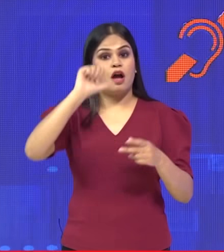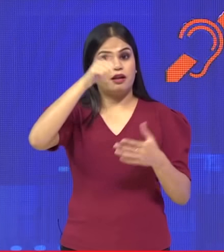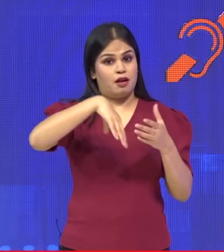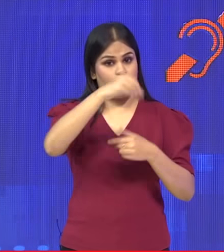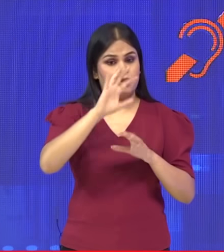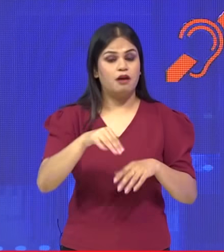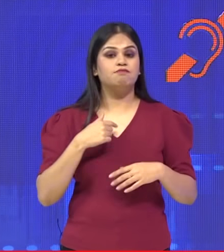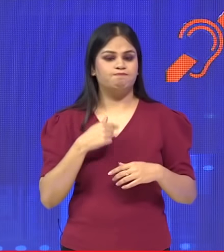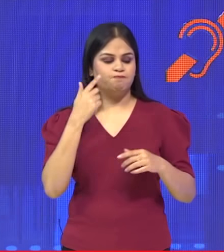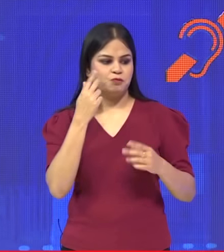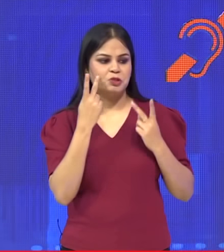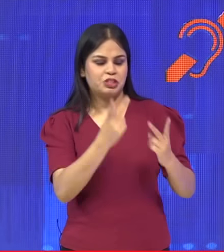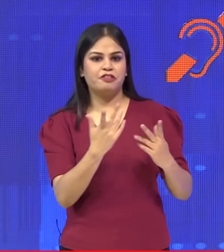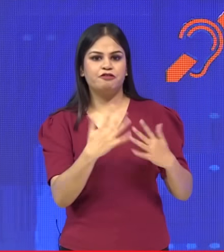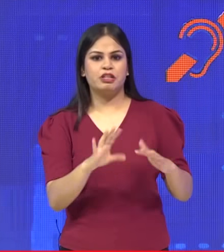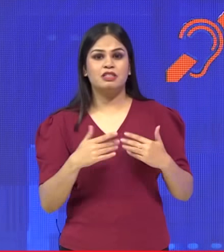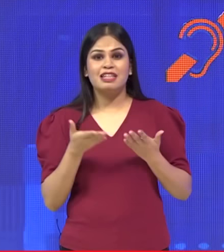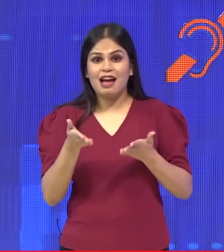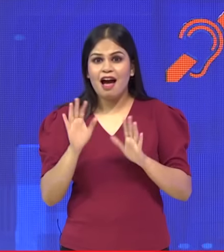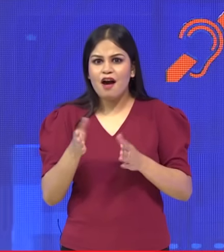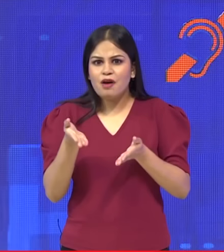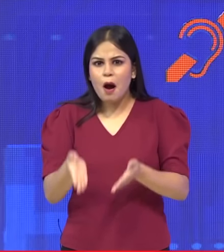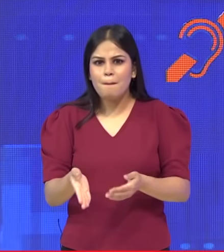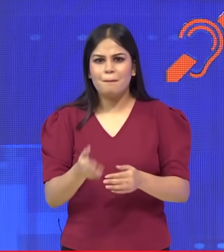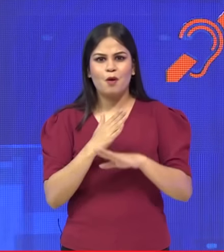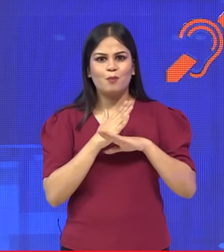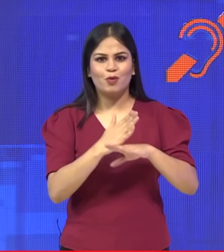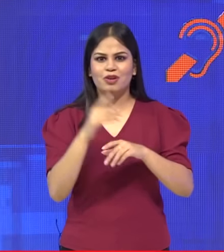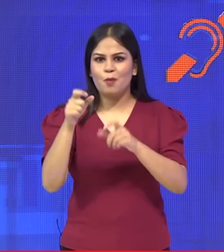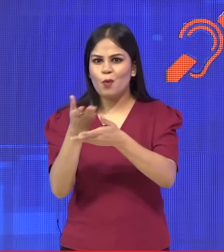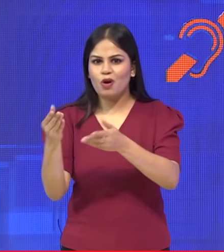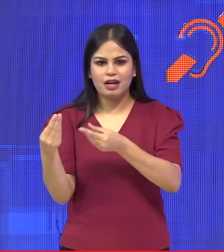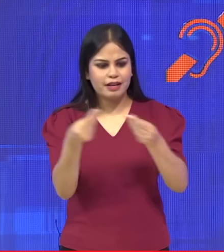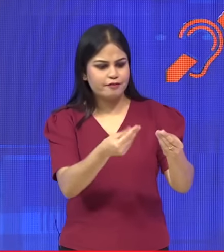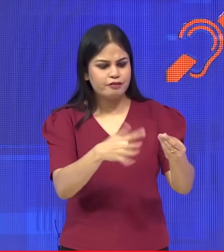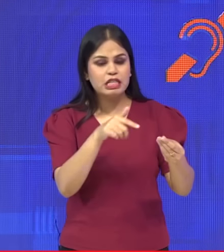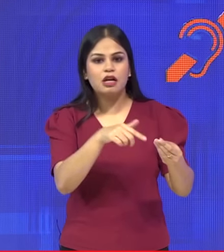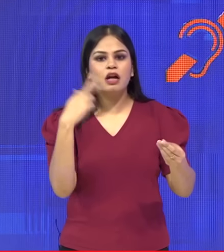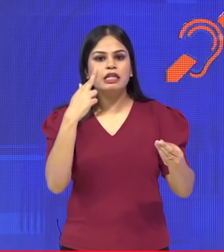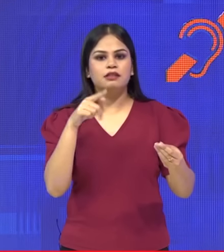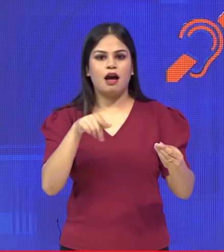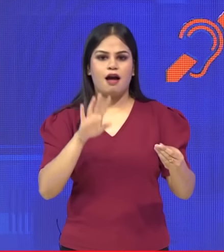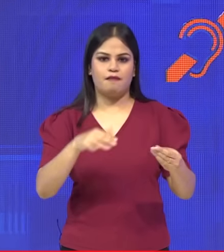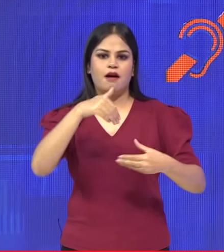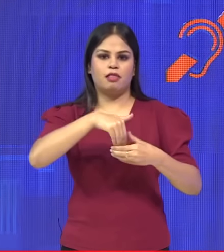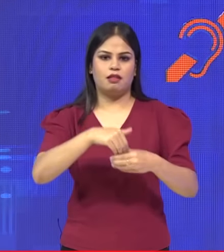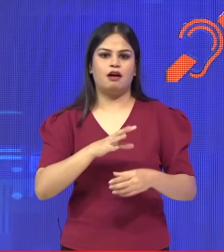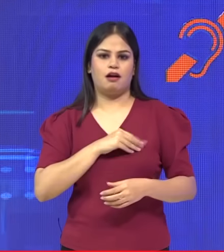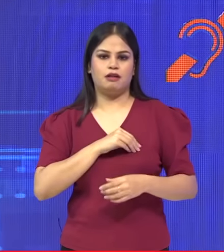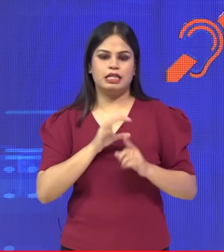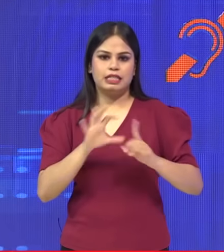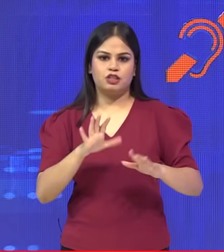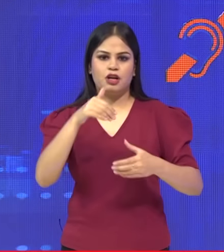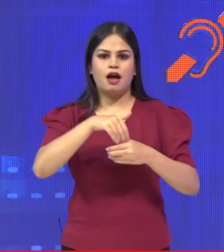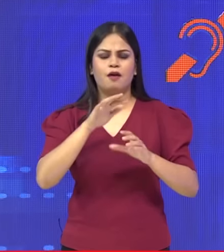यह जो सिक्योरिटी आपको मिली है इसलिए मिली है क्योंकि यह वाकई में एक सीरियस बैठे लेकिन आप उसको